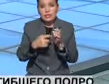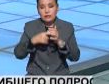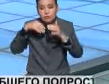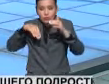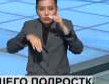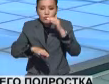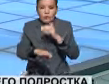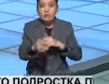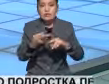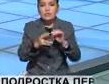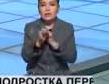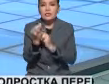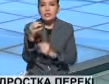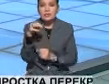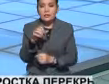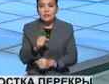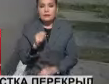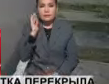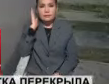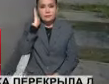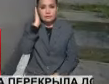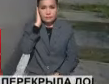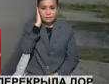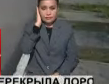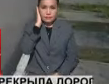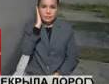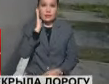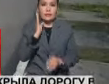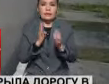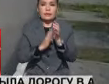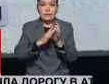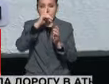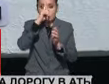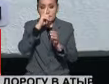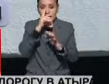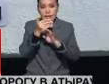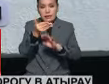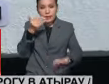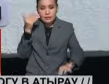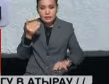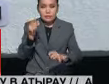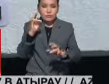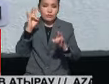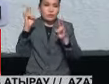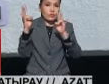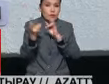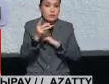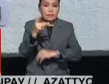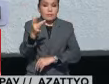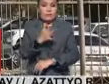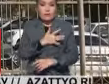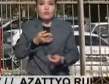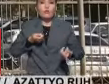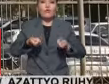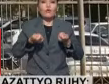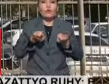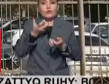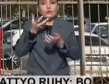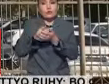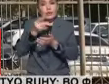шахтах. Репортаж Марины Неватовой. 9 месяцев назад известное предприятие стало собственностью отечественного